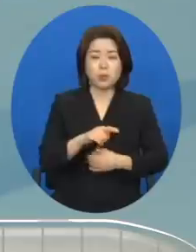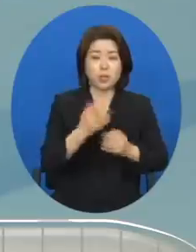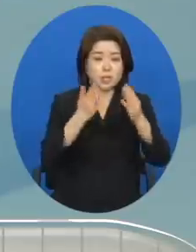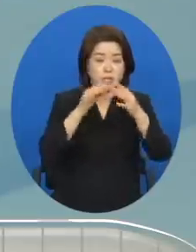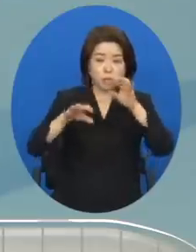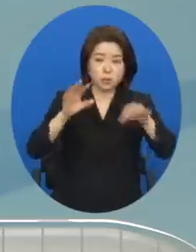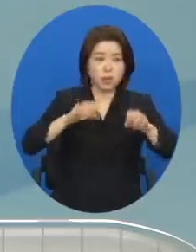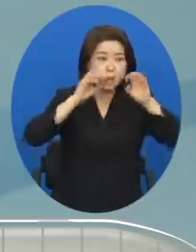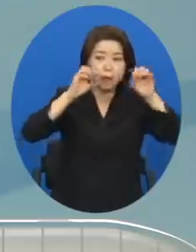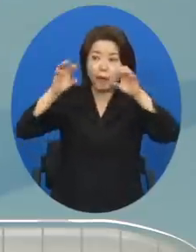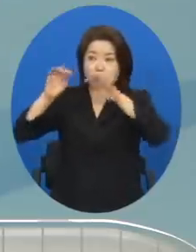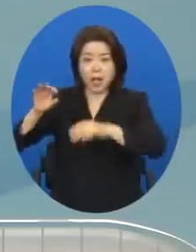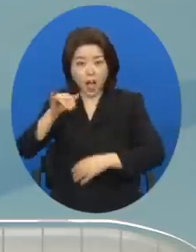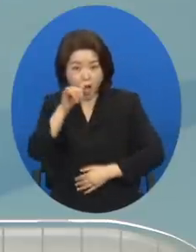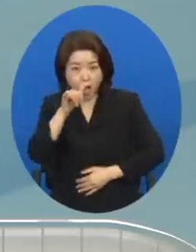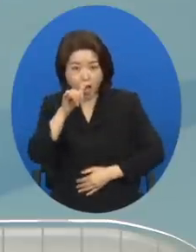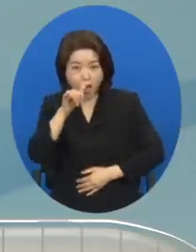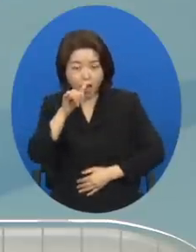동네방네 이야기 하실 거죠?